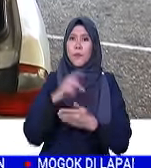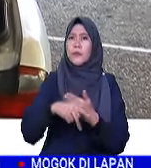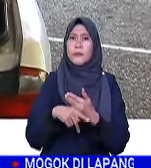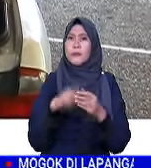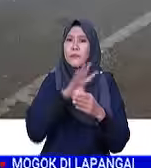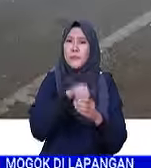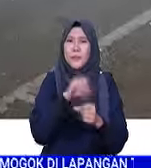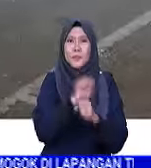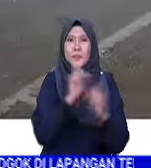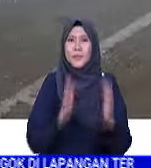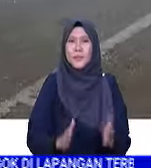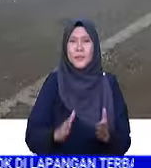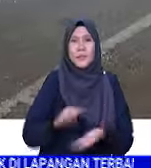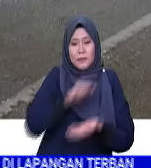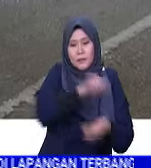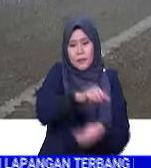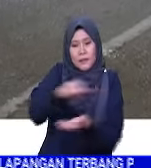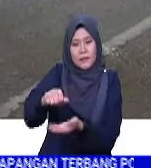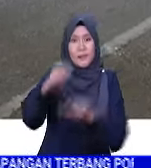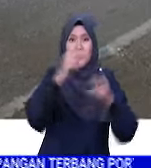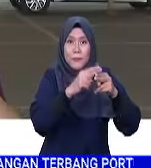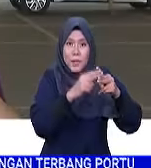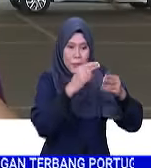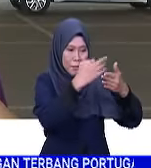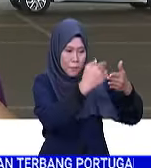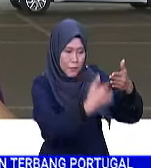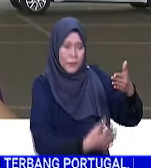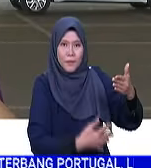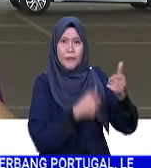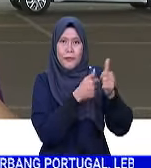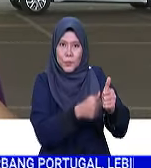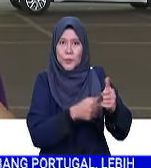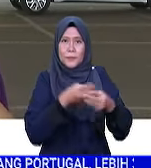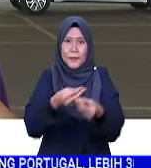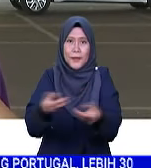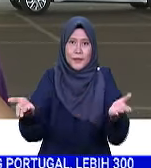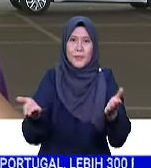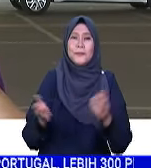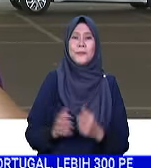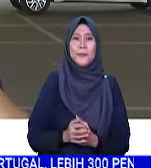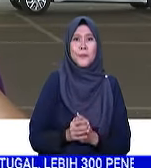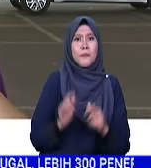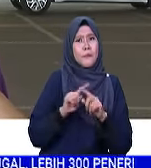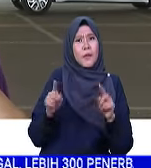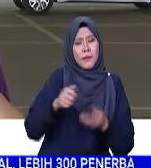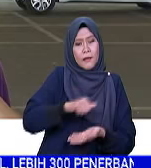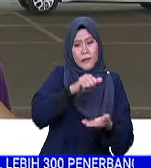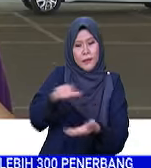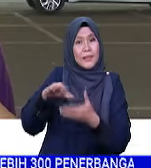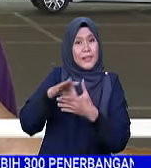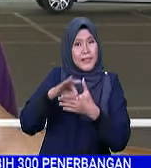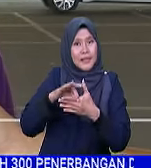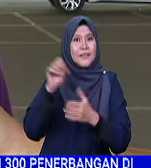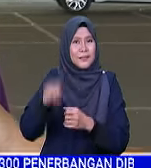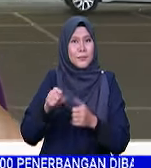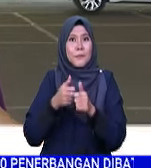melibatkan petugas dengan agihan diberi berdasarkan senarai penerima. Setakat agihan daging, tapi agihan barangan pun sepatutnya